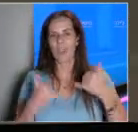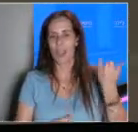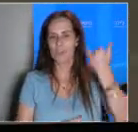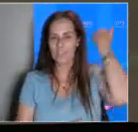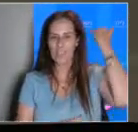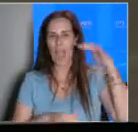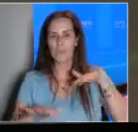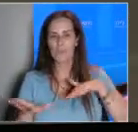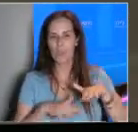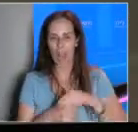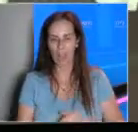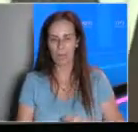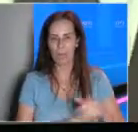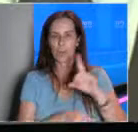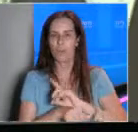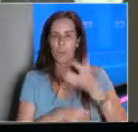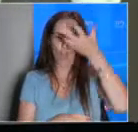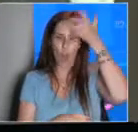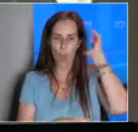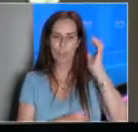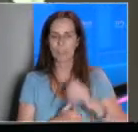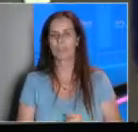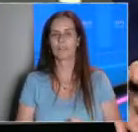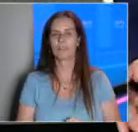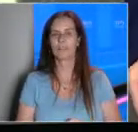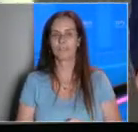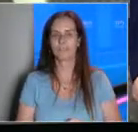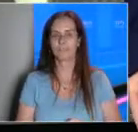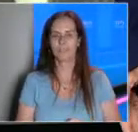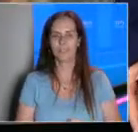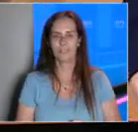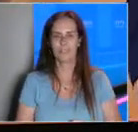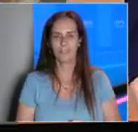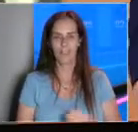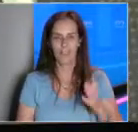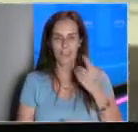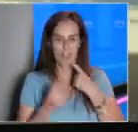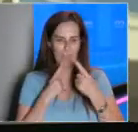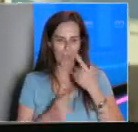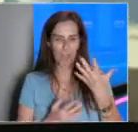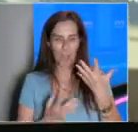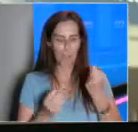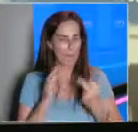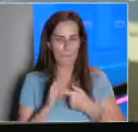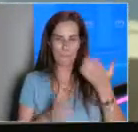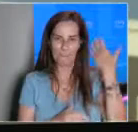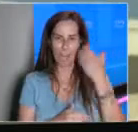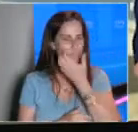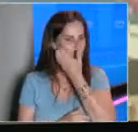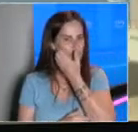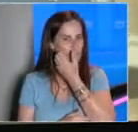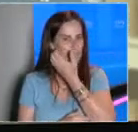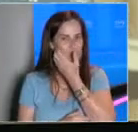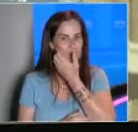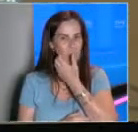אהוד אולמרט, עובד יחזקאל, שלום. שלום עידן, ערב טוב. אה, זיכרוני עדיין לא מטעה אותי, היינו מדברים על זה, זה 20 פעם ביום. מישהו כתב לי